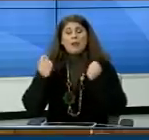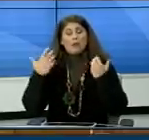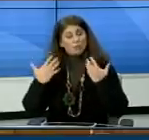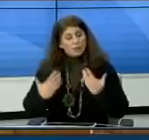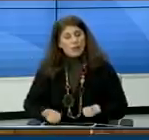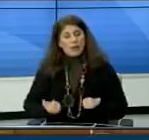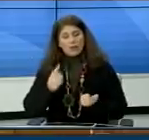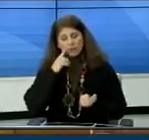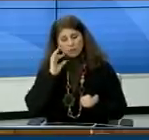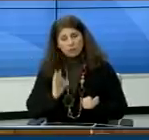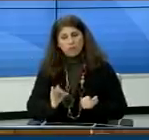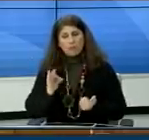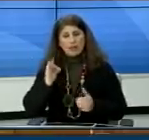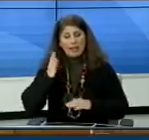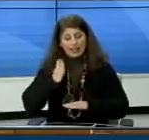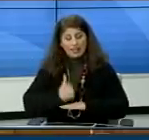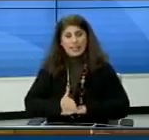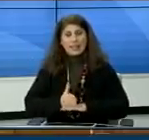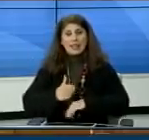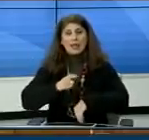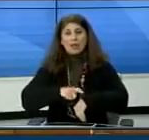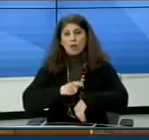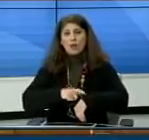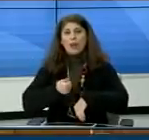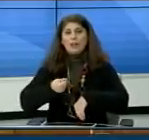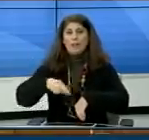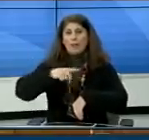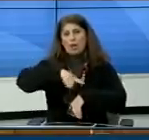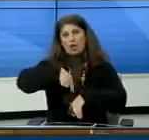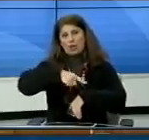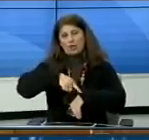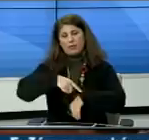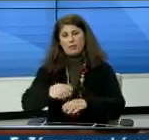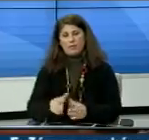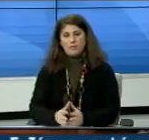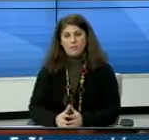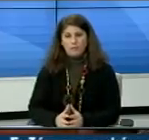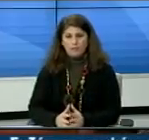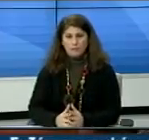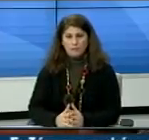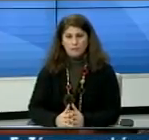έχουν αντικειμενική εγγύηση για τα ωράρια και τις υπερορίες τους.